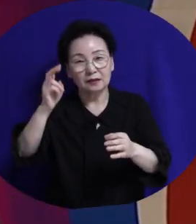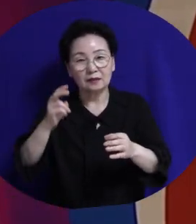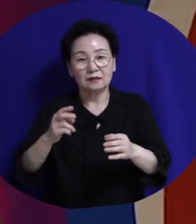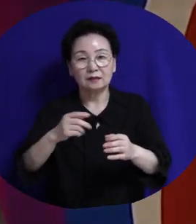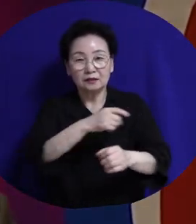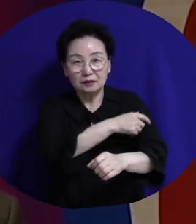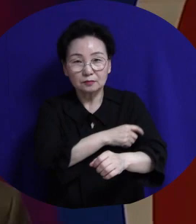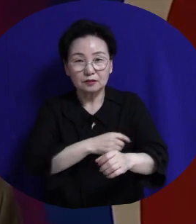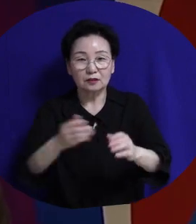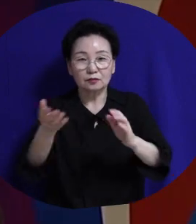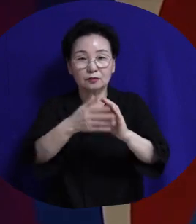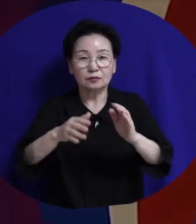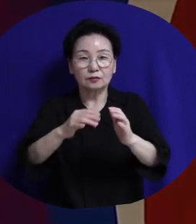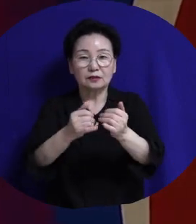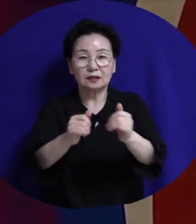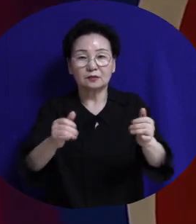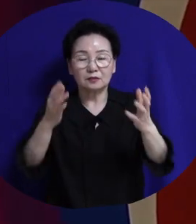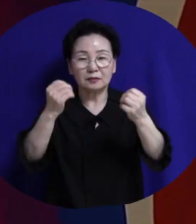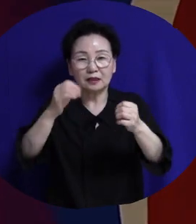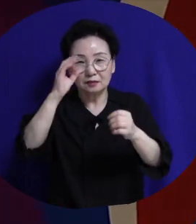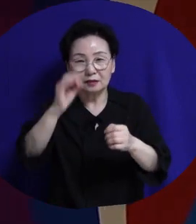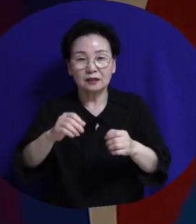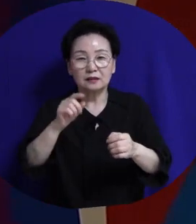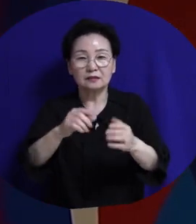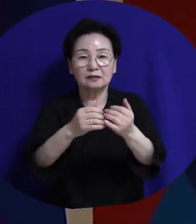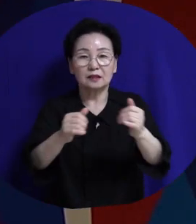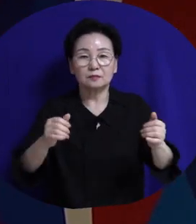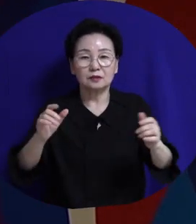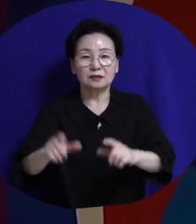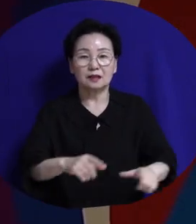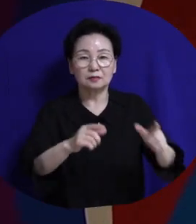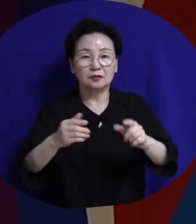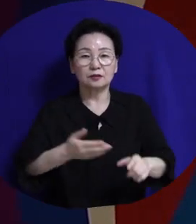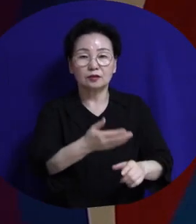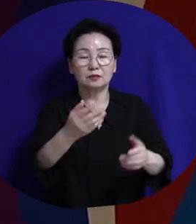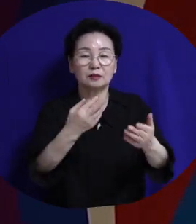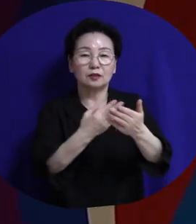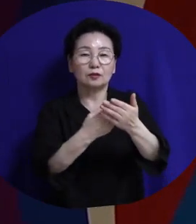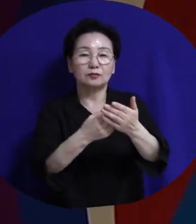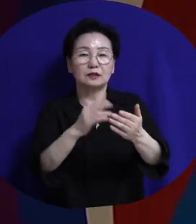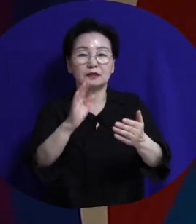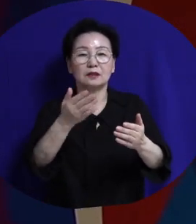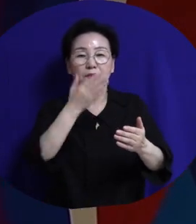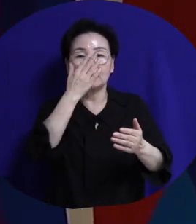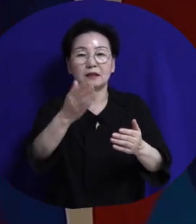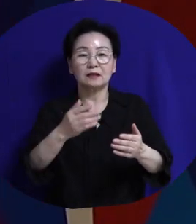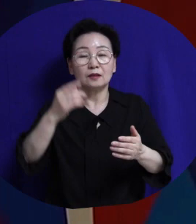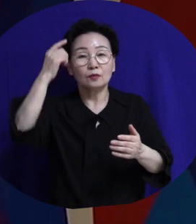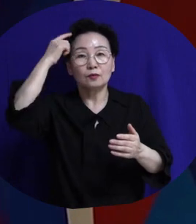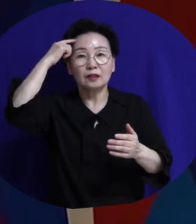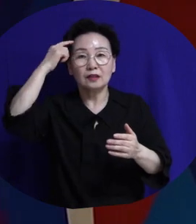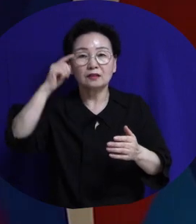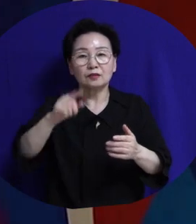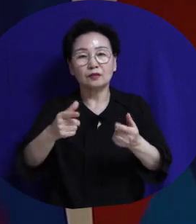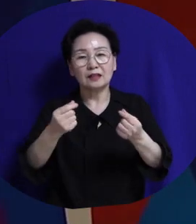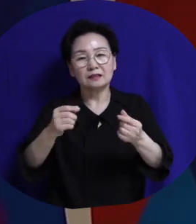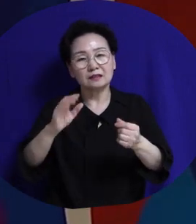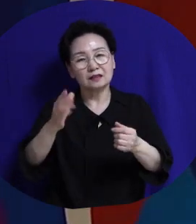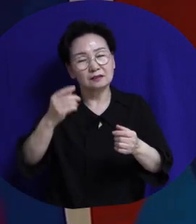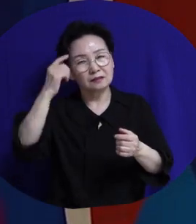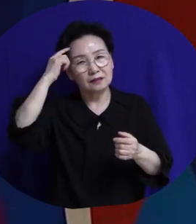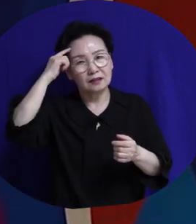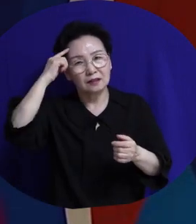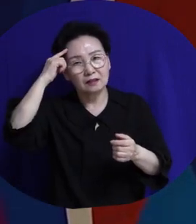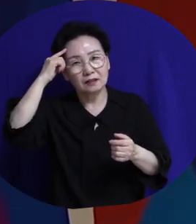집사들과 성도들도 많이 보고 있습니다. 그네들의 삶이 여러분의 거울이 될 수가 있다는 겁니다. 왜 저렇게 됐을까?